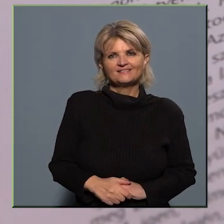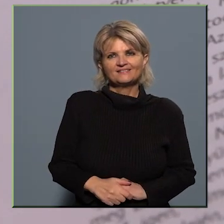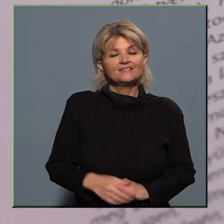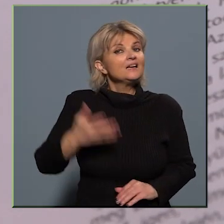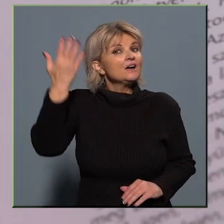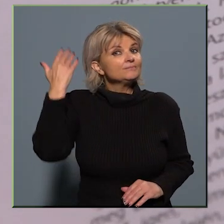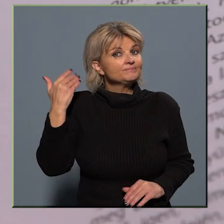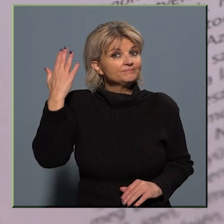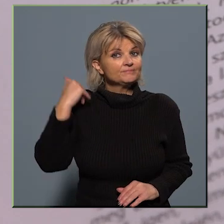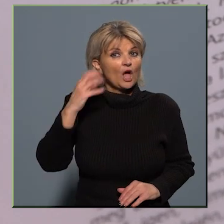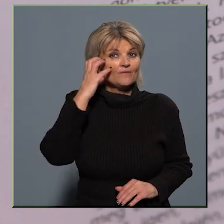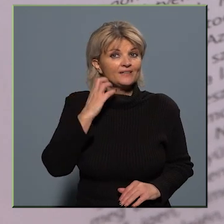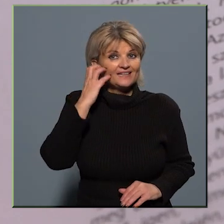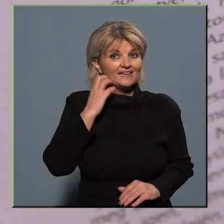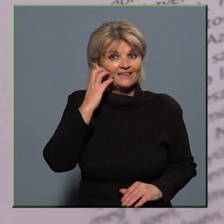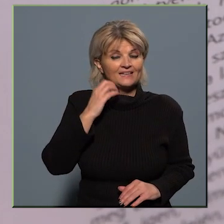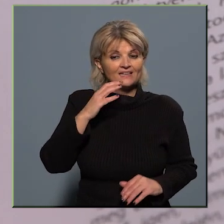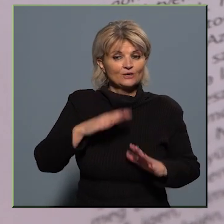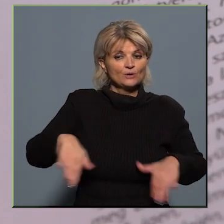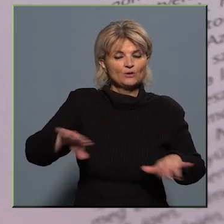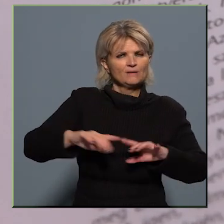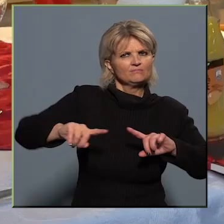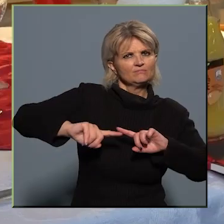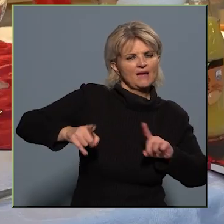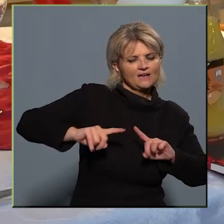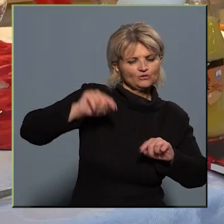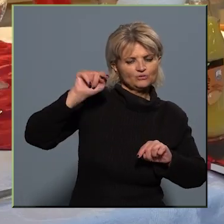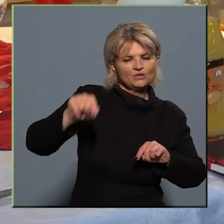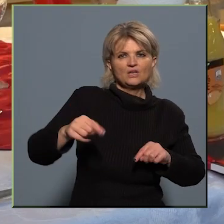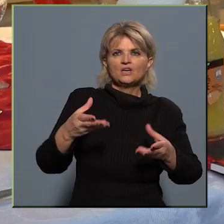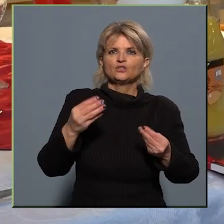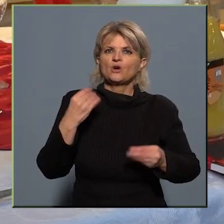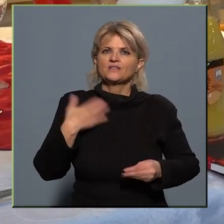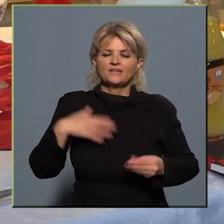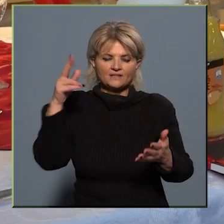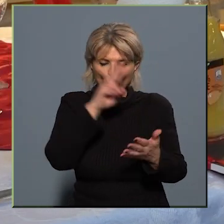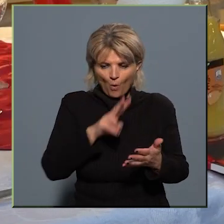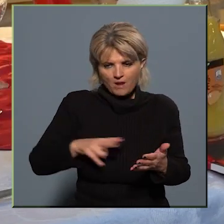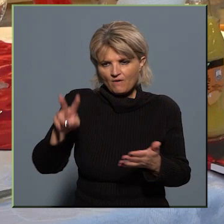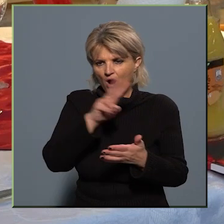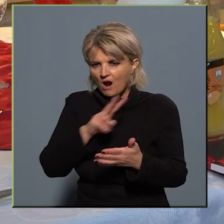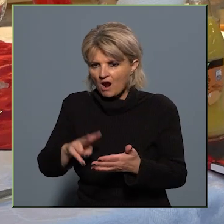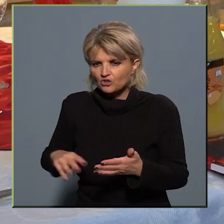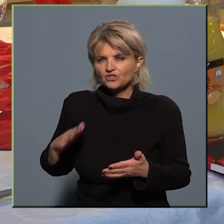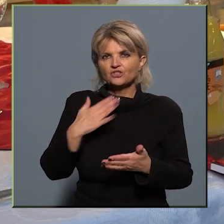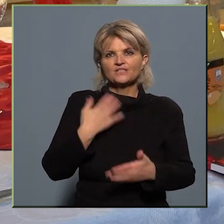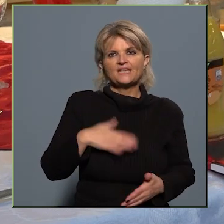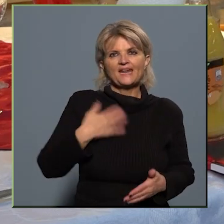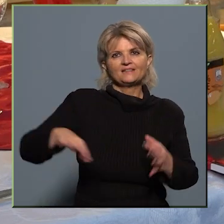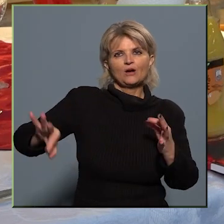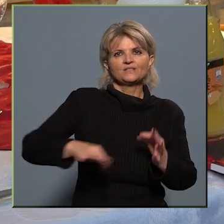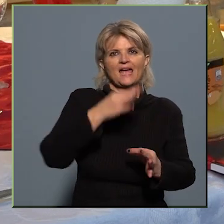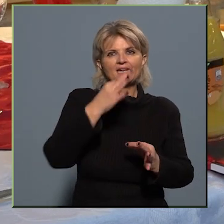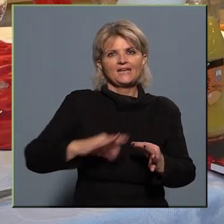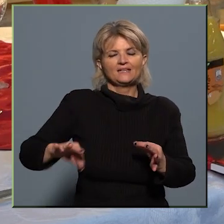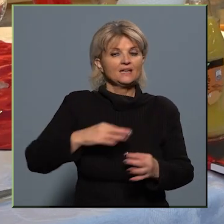az időben, főleg a vidéki viszonyoktól eltérően, ő nagyon sokat szeretett olvasni, nagyon szerette a zenét, és